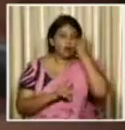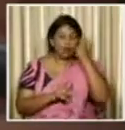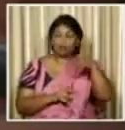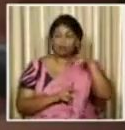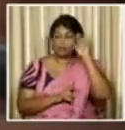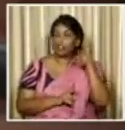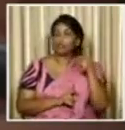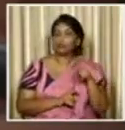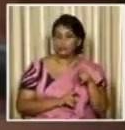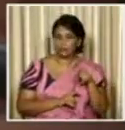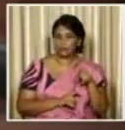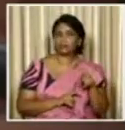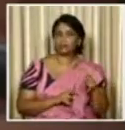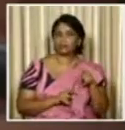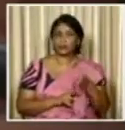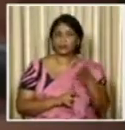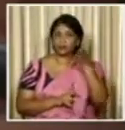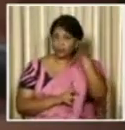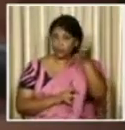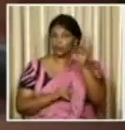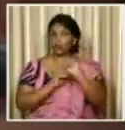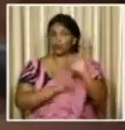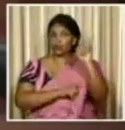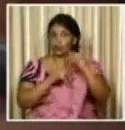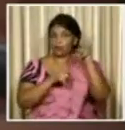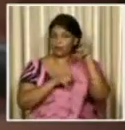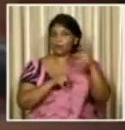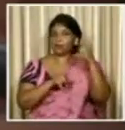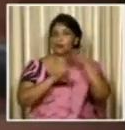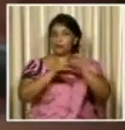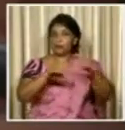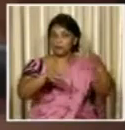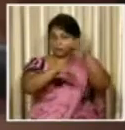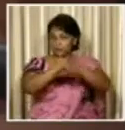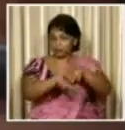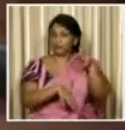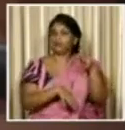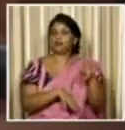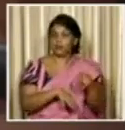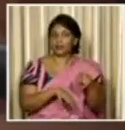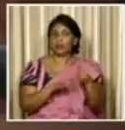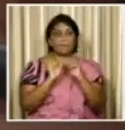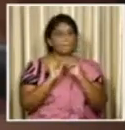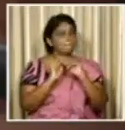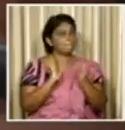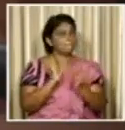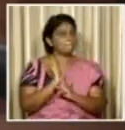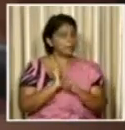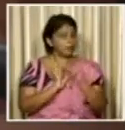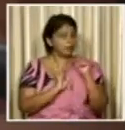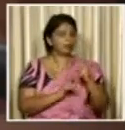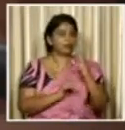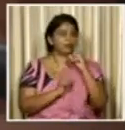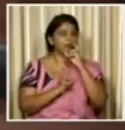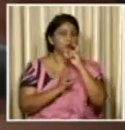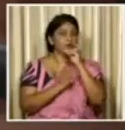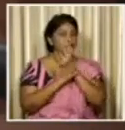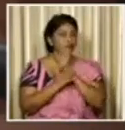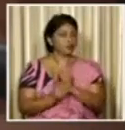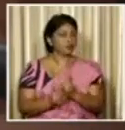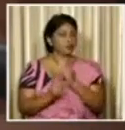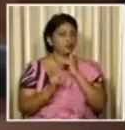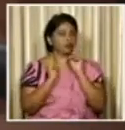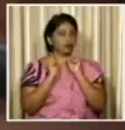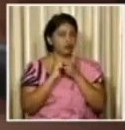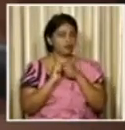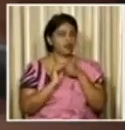haraya. Me obag obagai parlimen itu me samata tabat ibin. Ketumpat, wivastanu kulo me